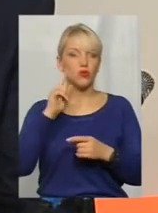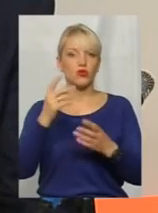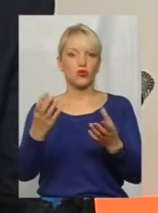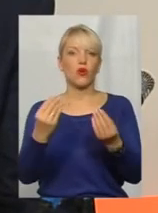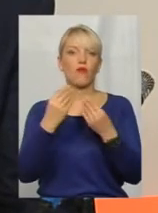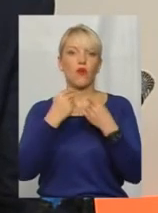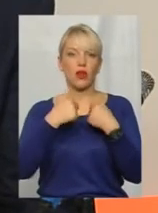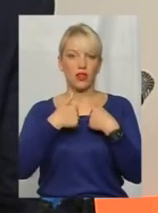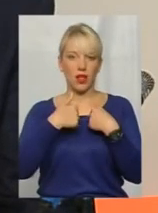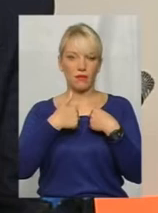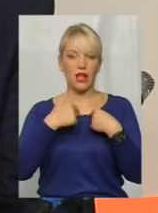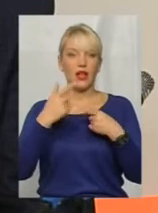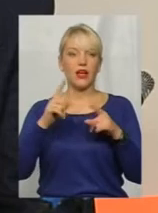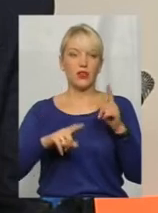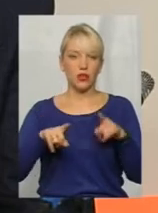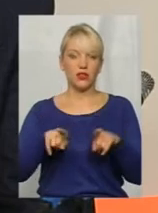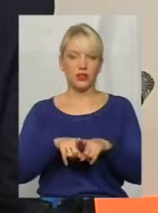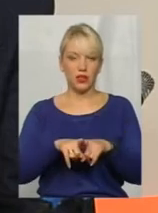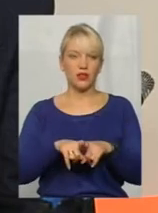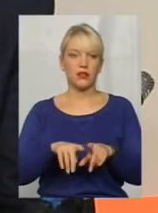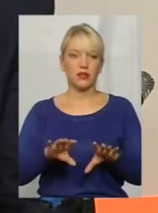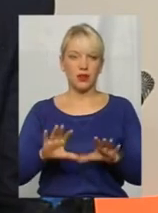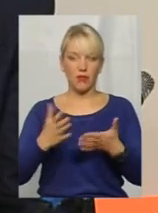нам говорять. Інколи так воно трапляється.